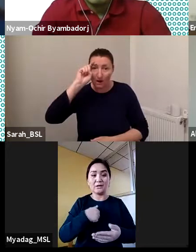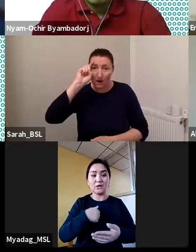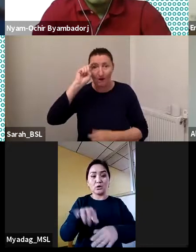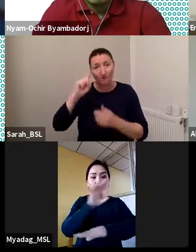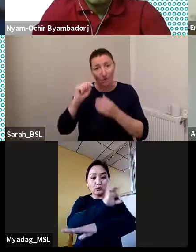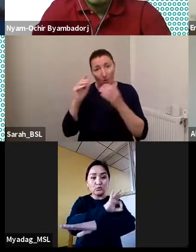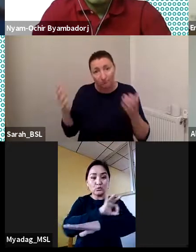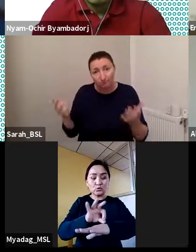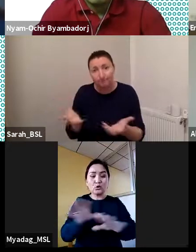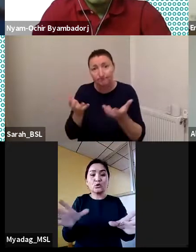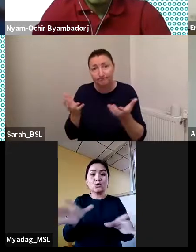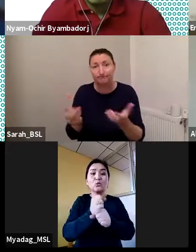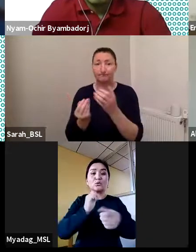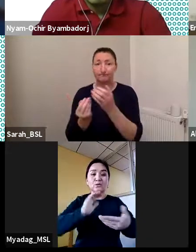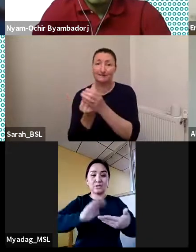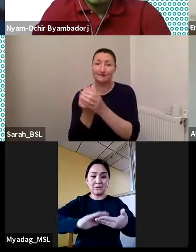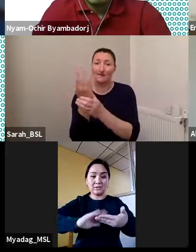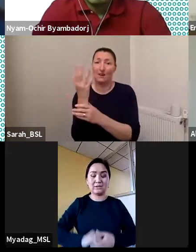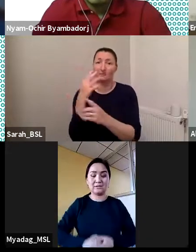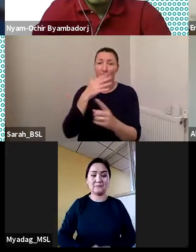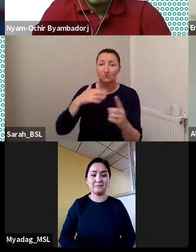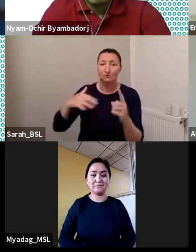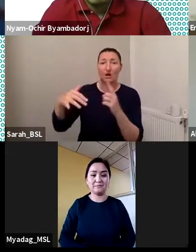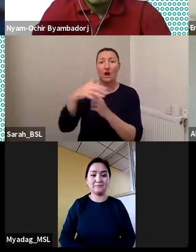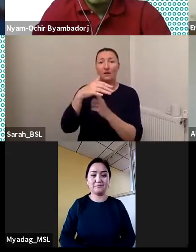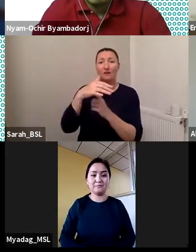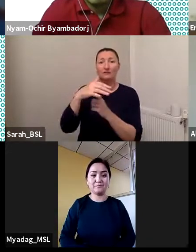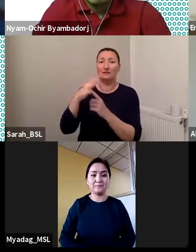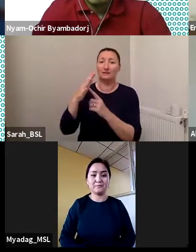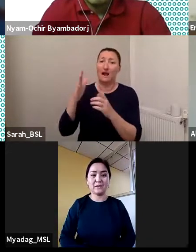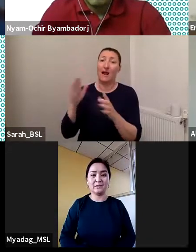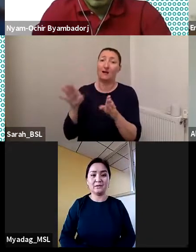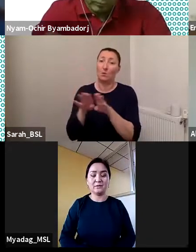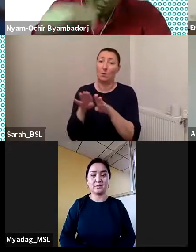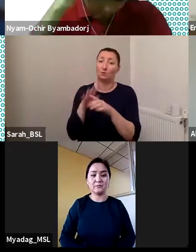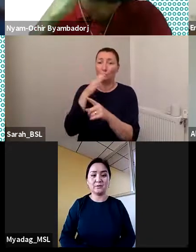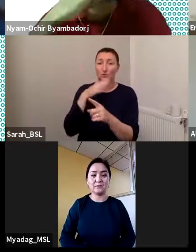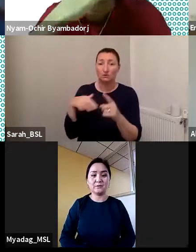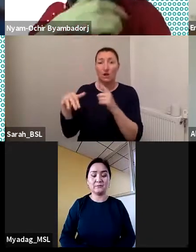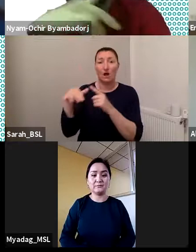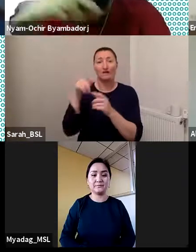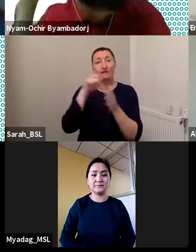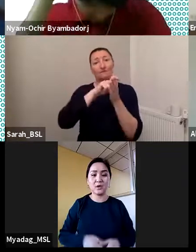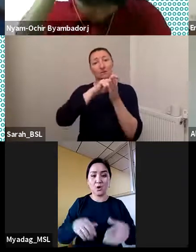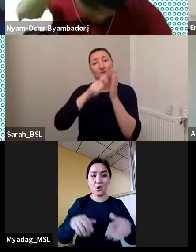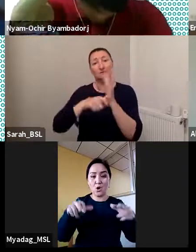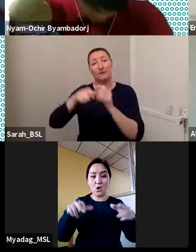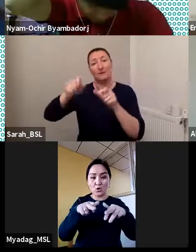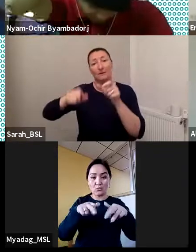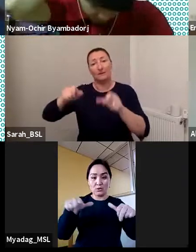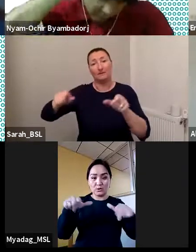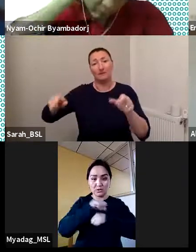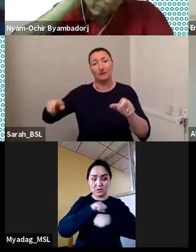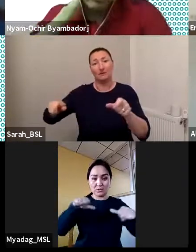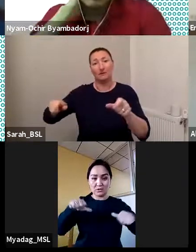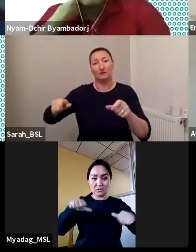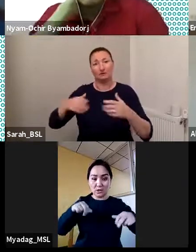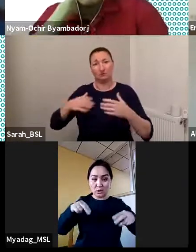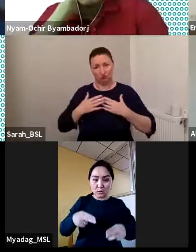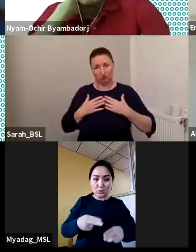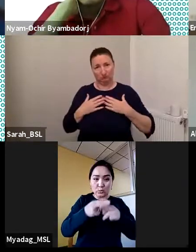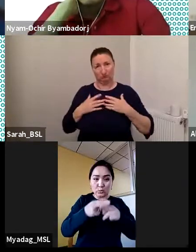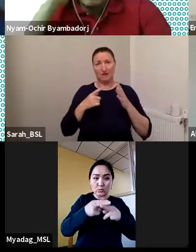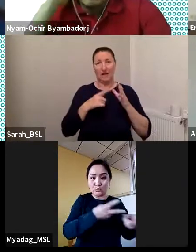тухай товчхон танилцуулъя гэж бодож байна. Тэр нь хөгжлийн бэрхшээлтэй иргэдэд тусламж үйлчилгээг хүртээмжтэй болгох гэсэн